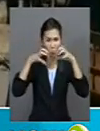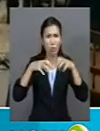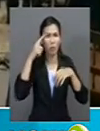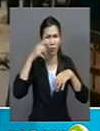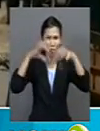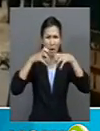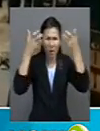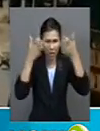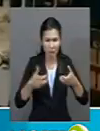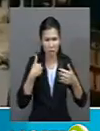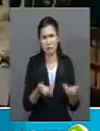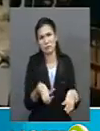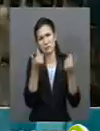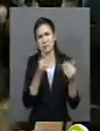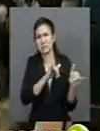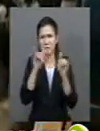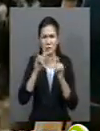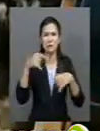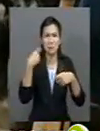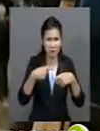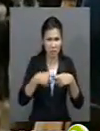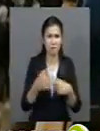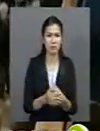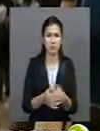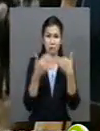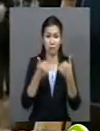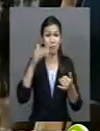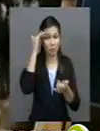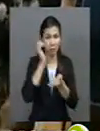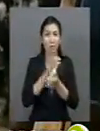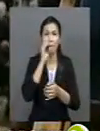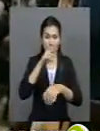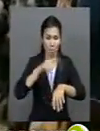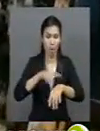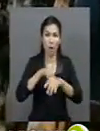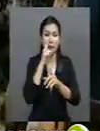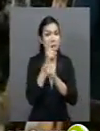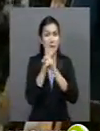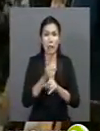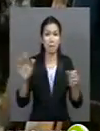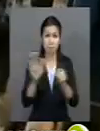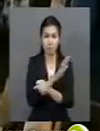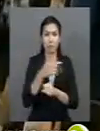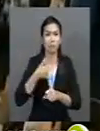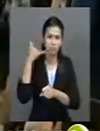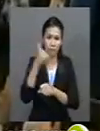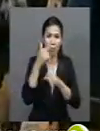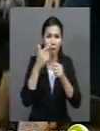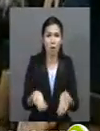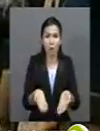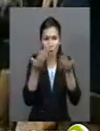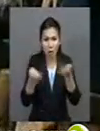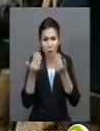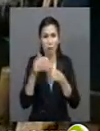ตกหนักไม่สามารถรื้อถอนได้แต่วันนี้ทางเจ้าหน้าที่ฮะเมื่อครบกำหนดก็ต้องทำตามหน้าที่เข้าไปรื้อถอนนะครับ